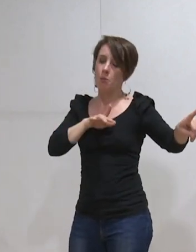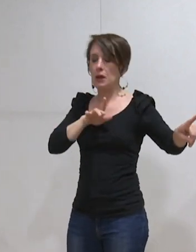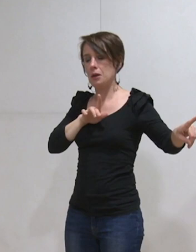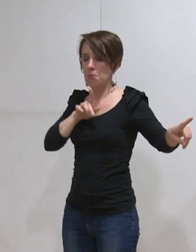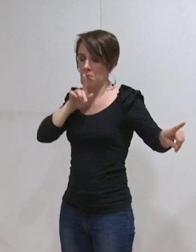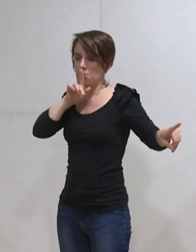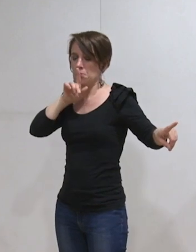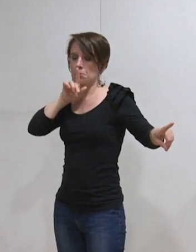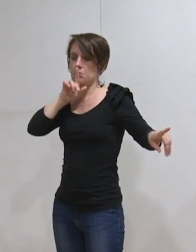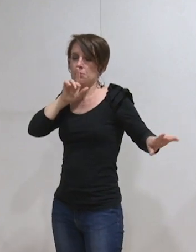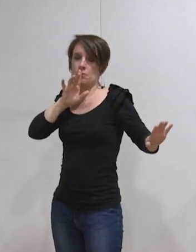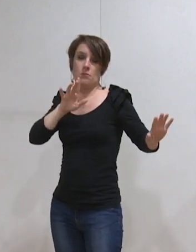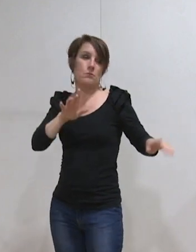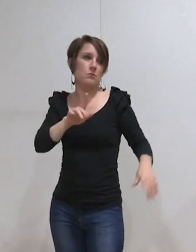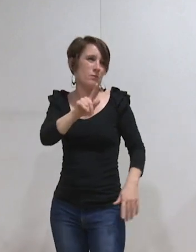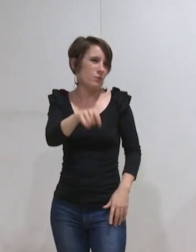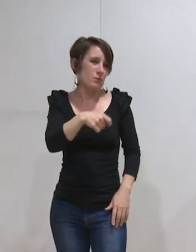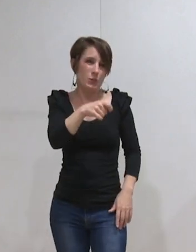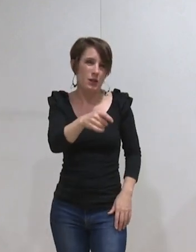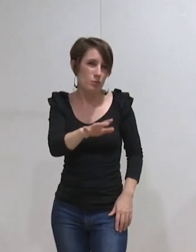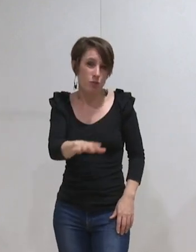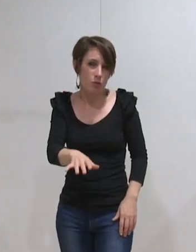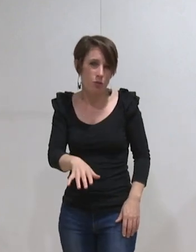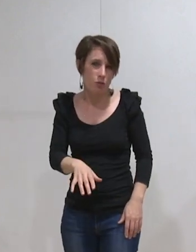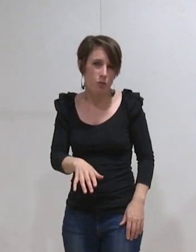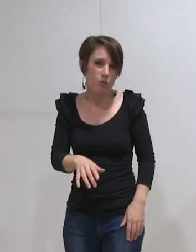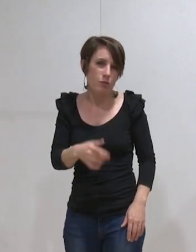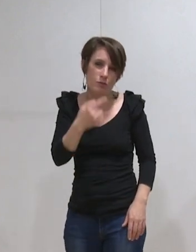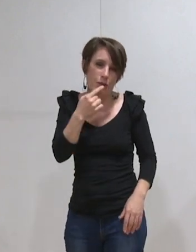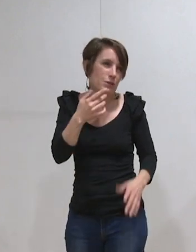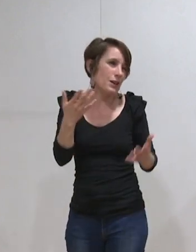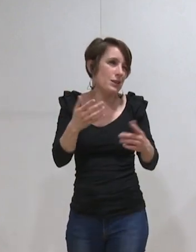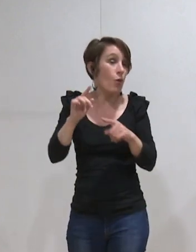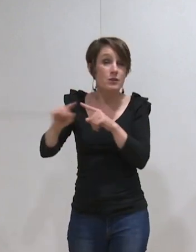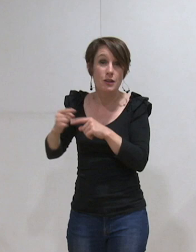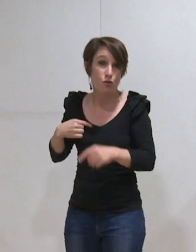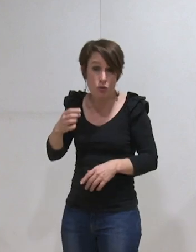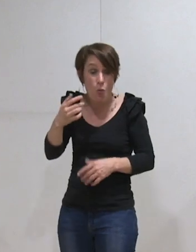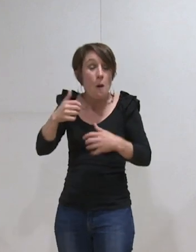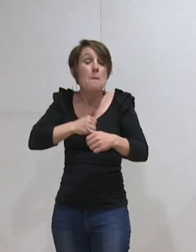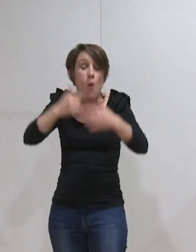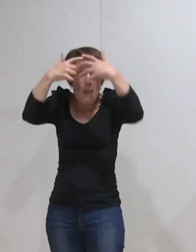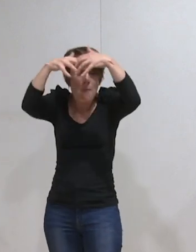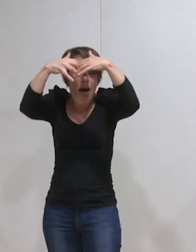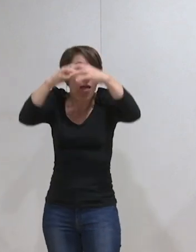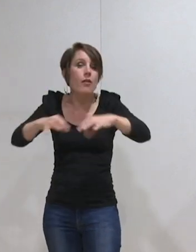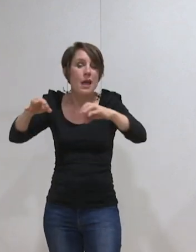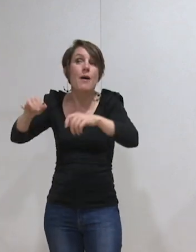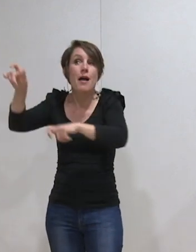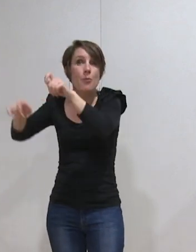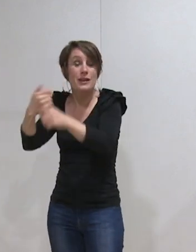bouche des choses que forcément je n'aurais pas élaboré moi-même mais qui m'aurit été transmis par mes communiquants qui sont donc